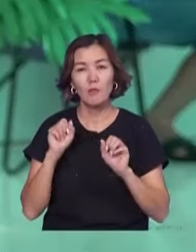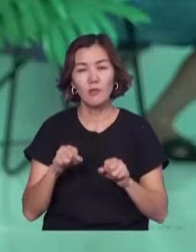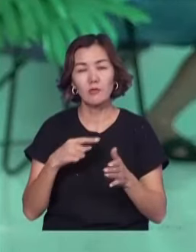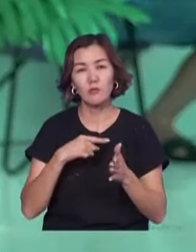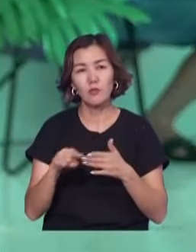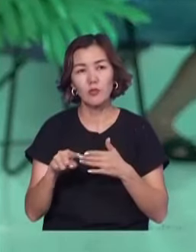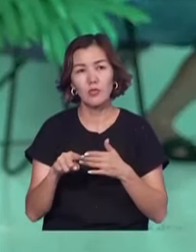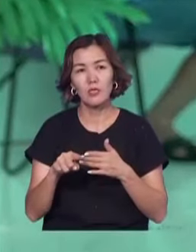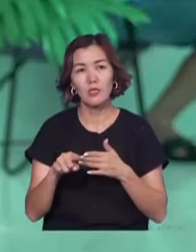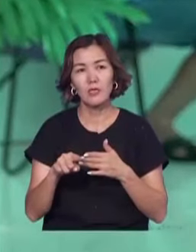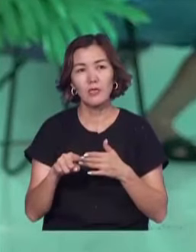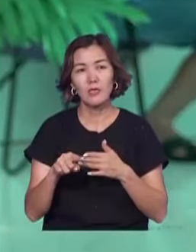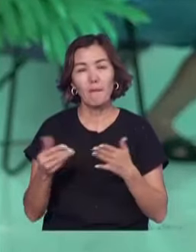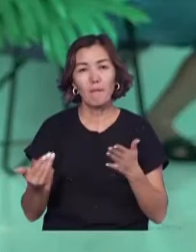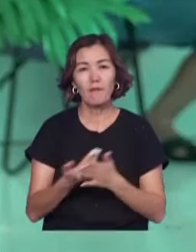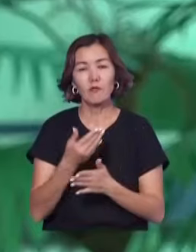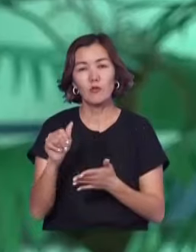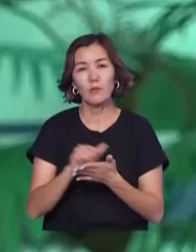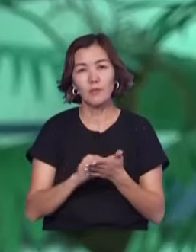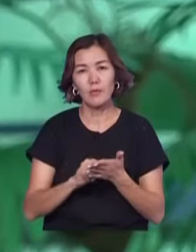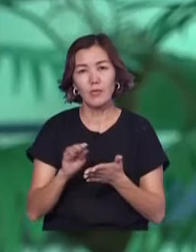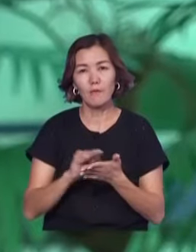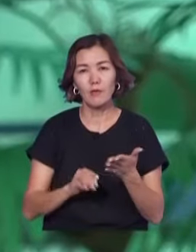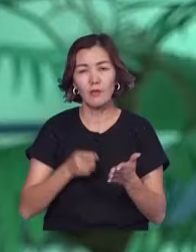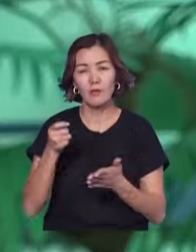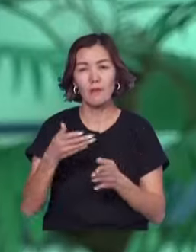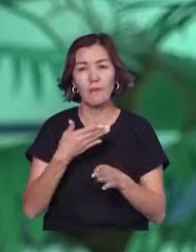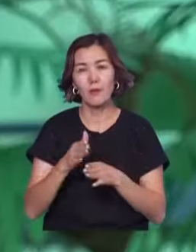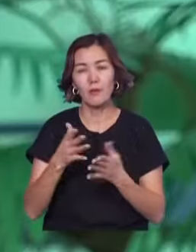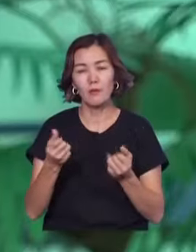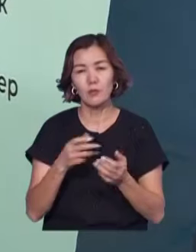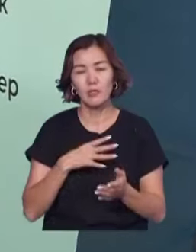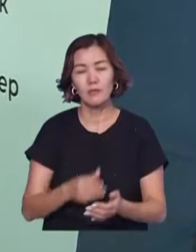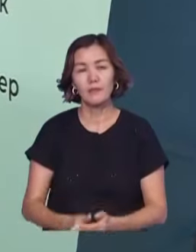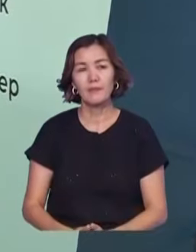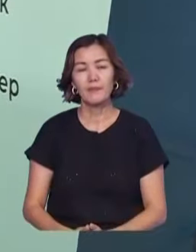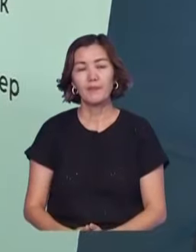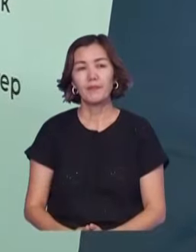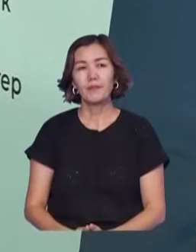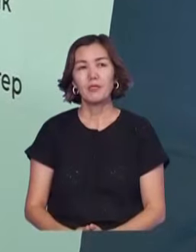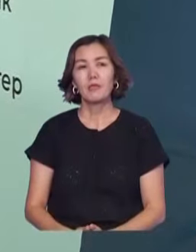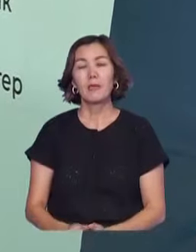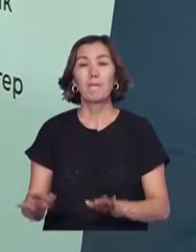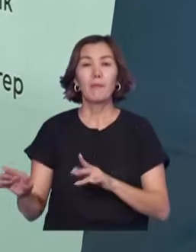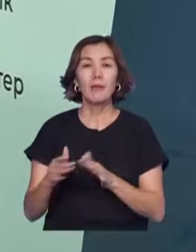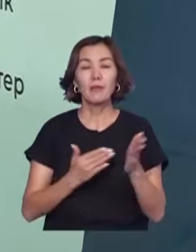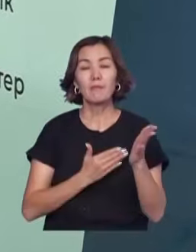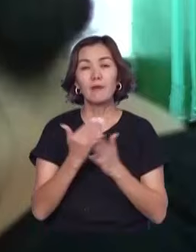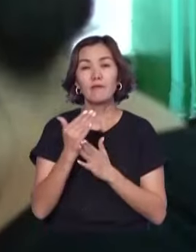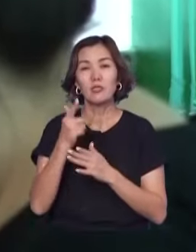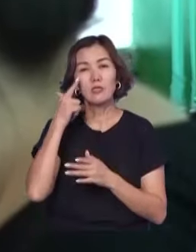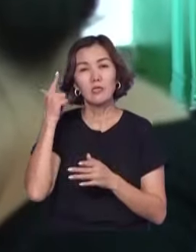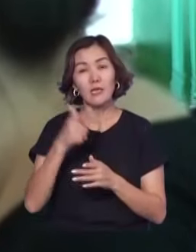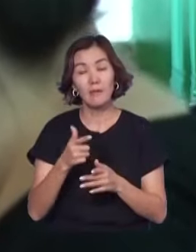устранить возможные недочеты и повторно подать заявку для получения финансовой поддержки. В мероприятии, посвященном повышению правовой